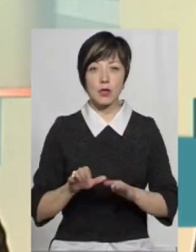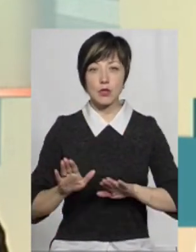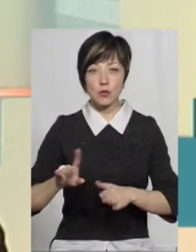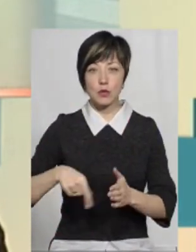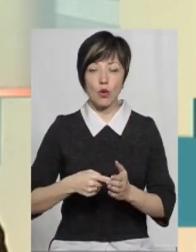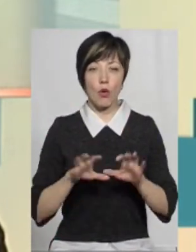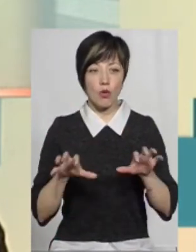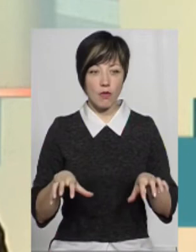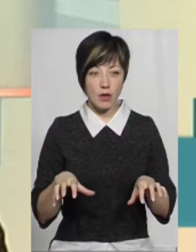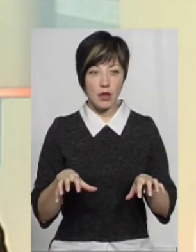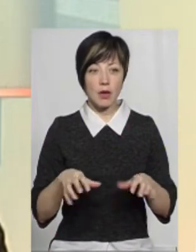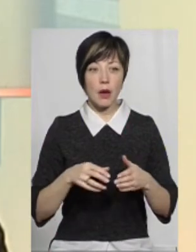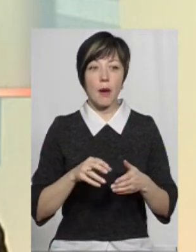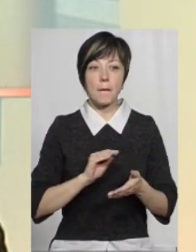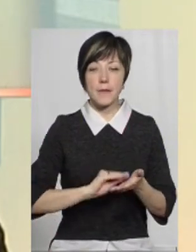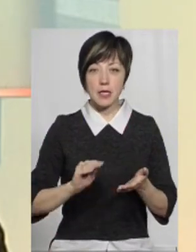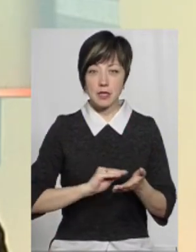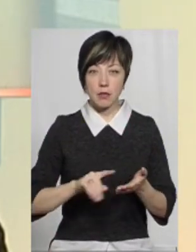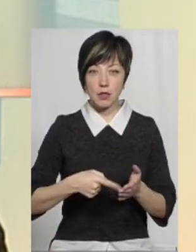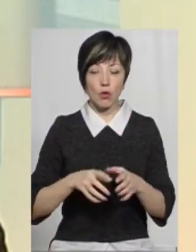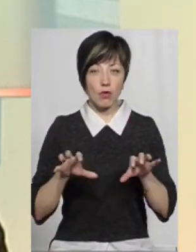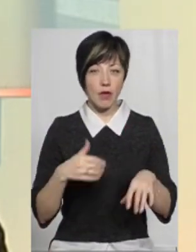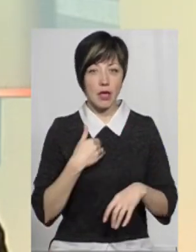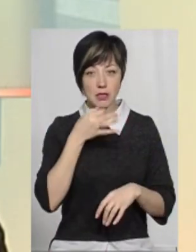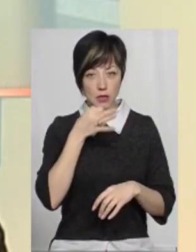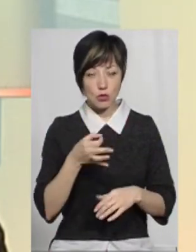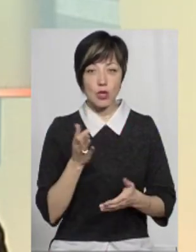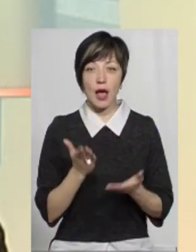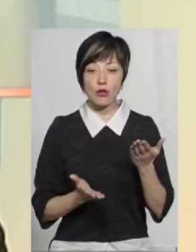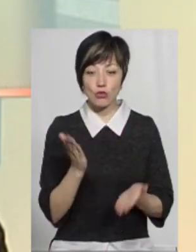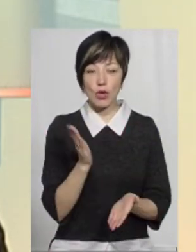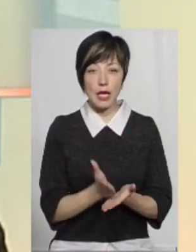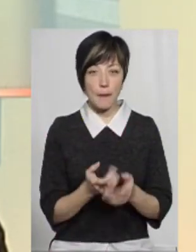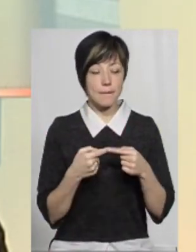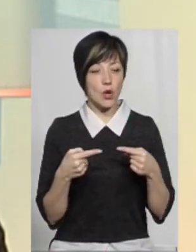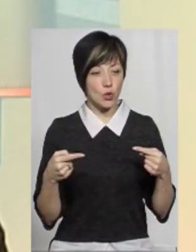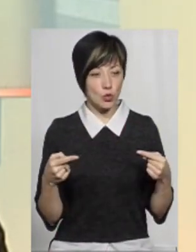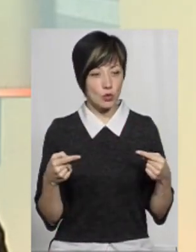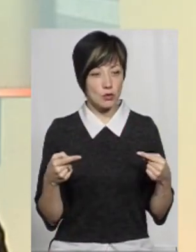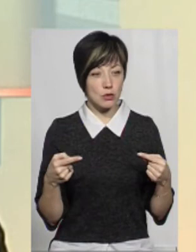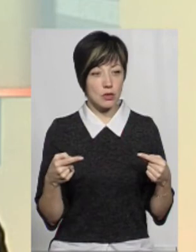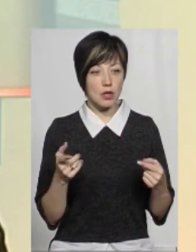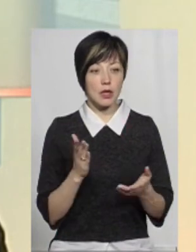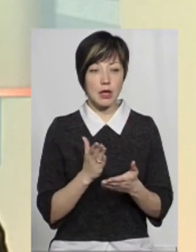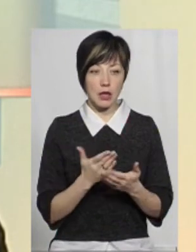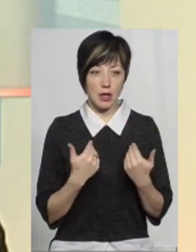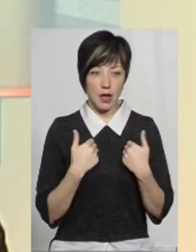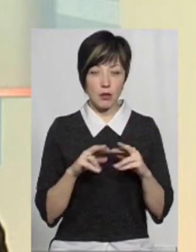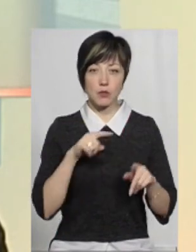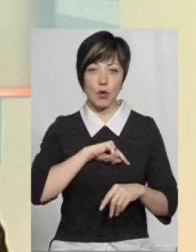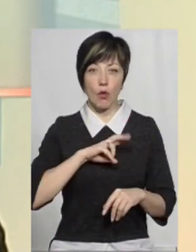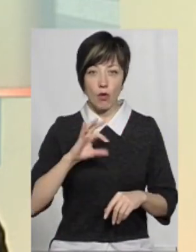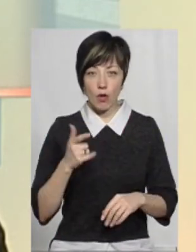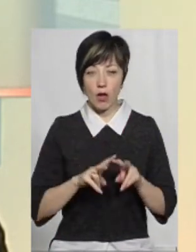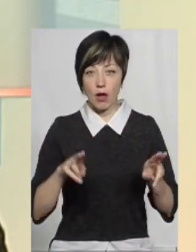міського голови. Сам рецензію писав міського голови. Я зазначав, що якщо є продукт, я як гештальт-терапевт, як психолог,